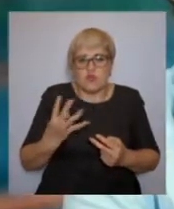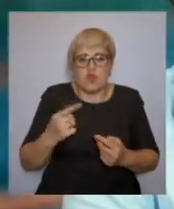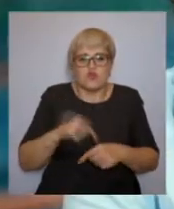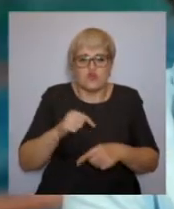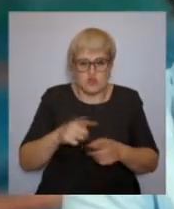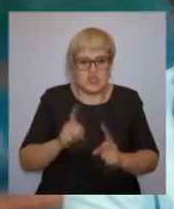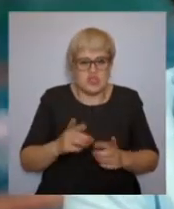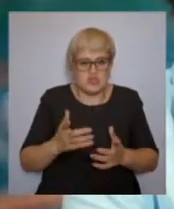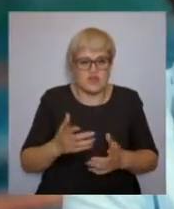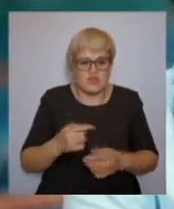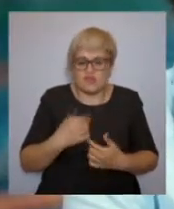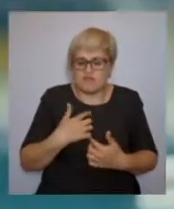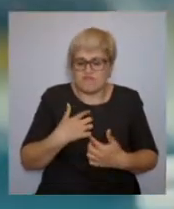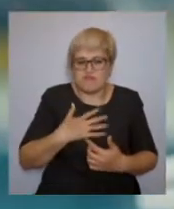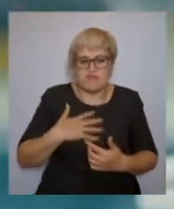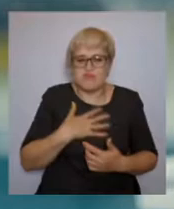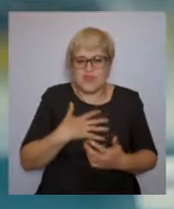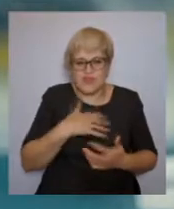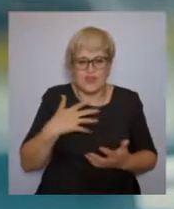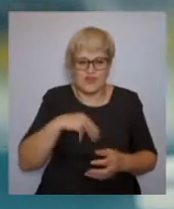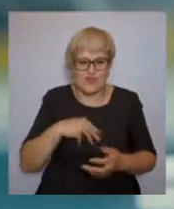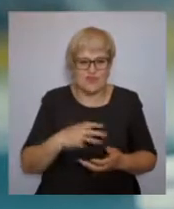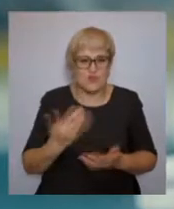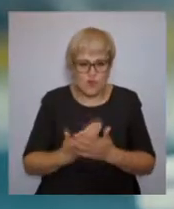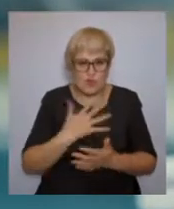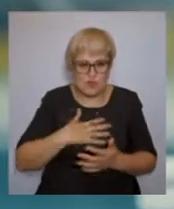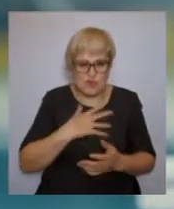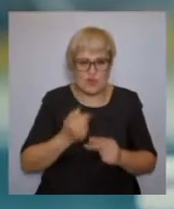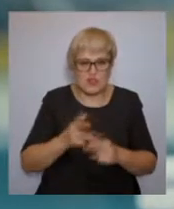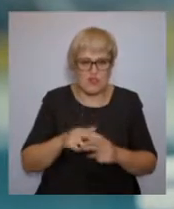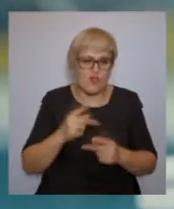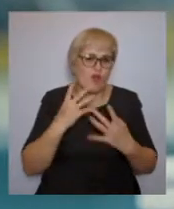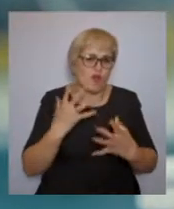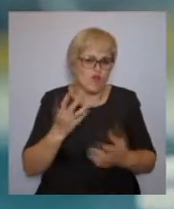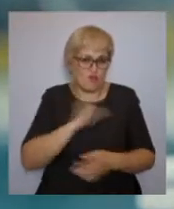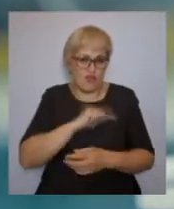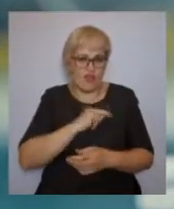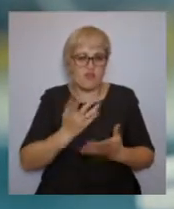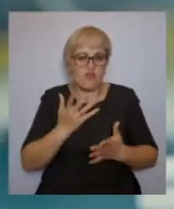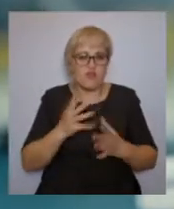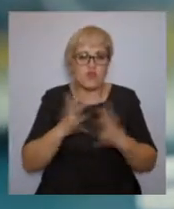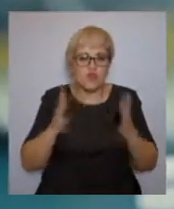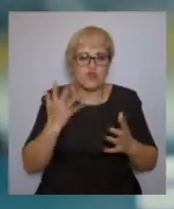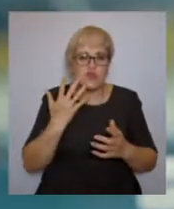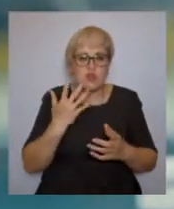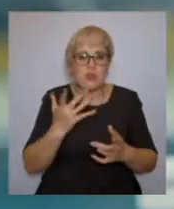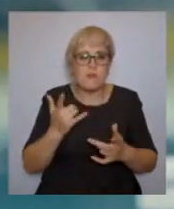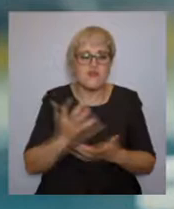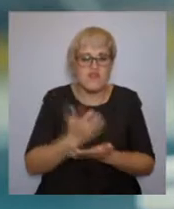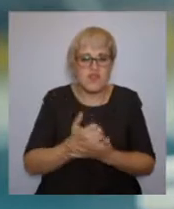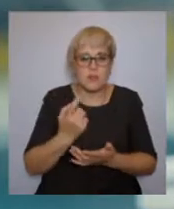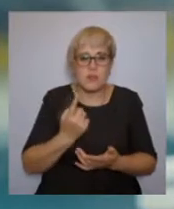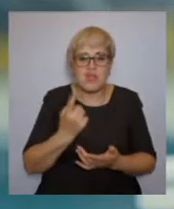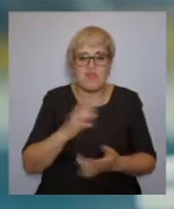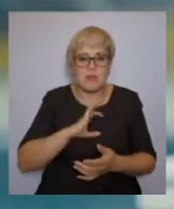дистрибьютор как сейчас вот я реально сейчас рассказываю как сегодня я вернула переживаем за бронзовые медали